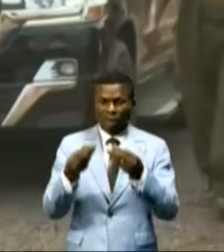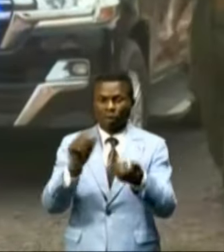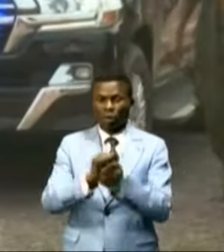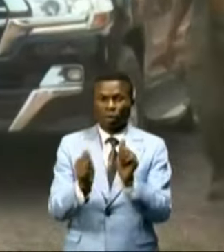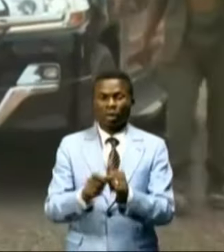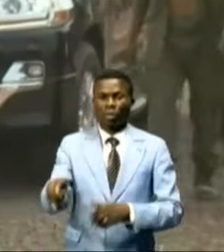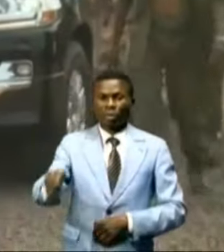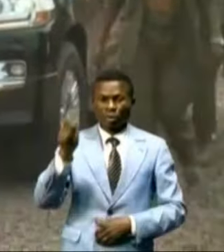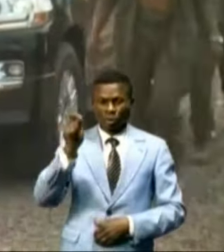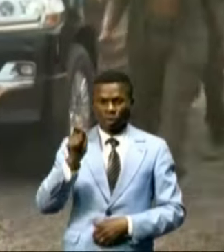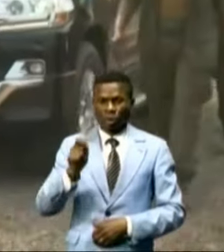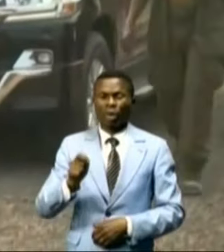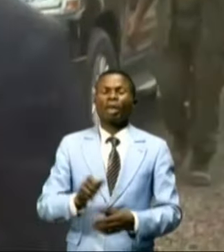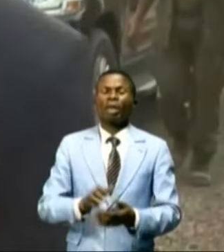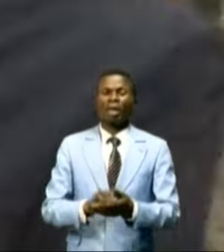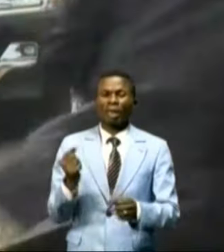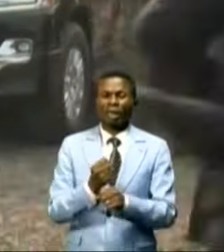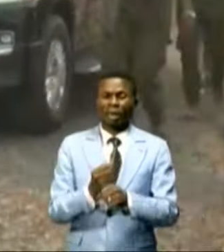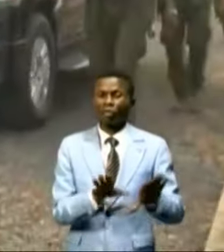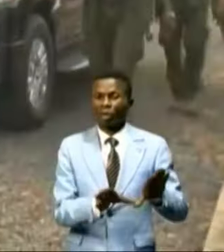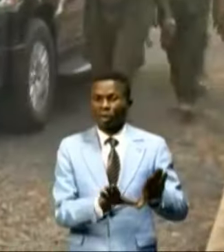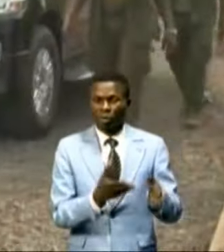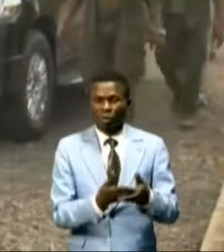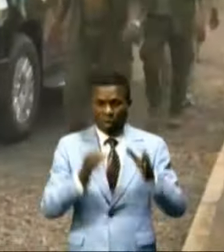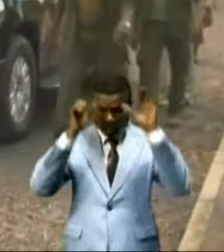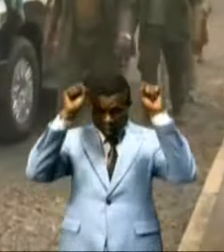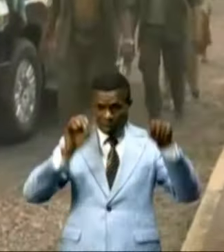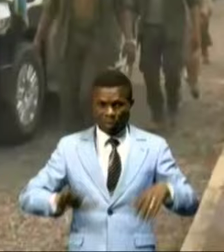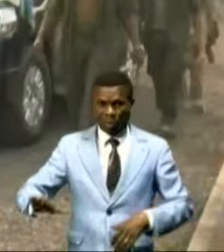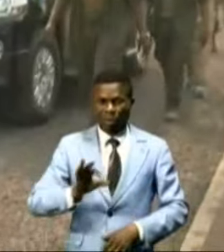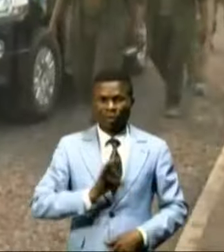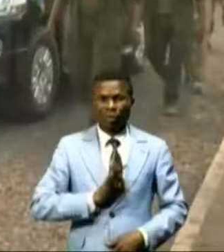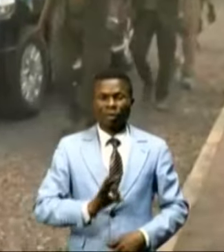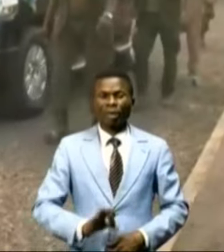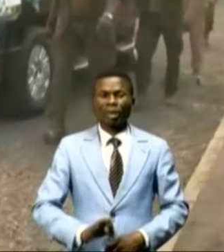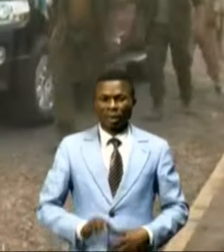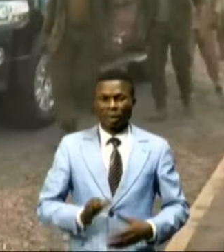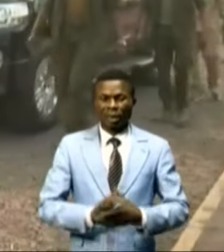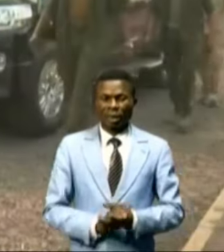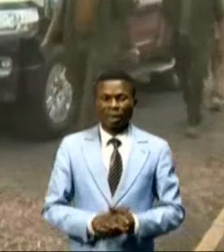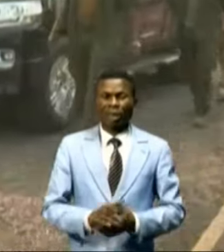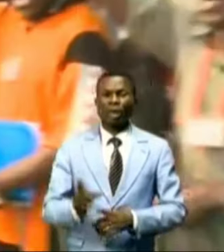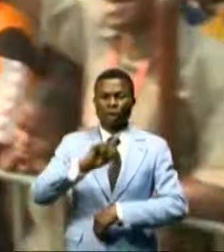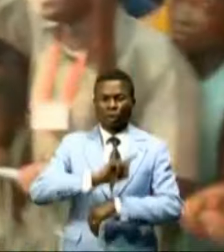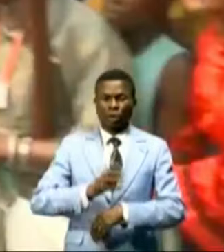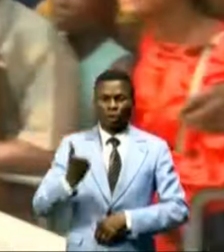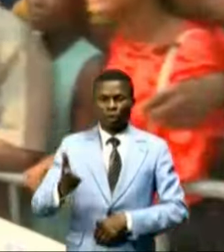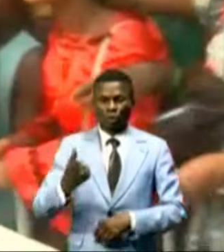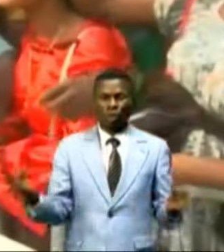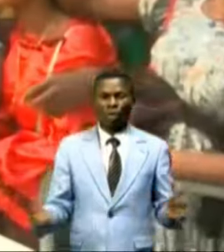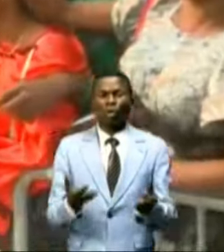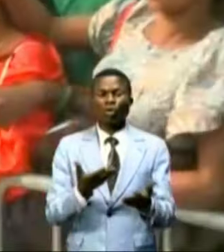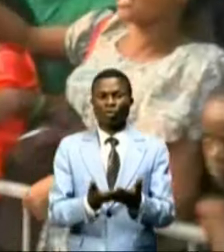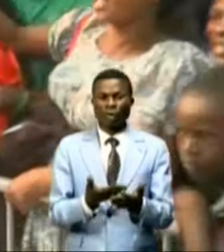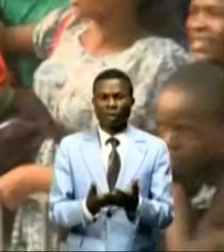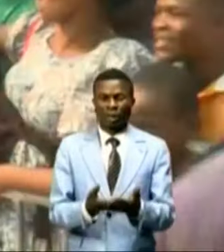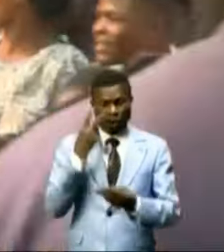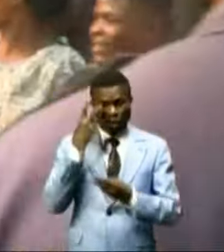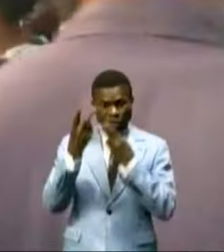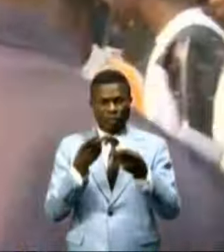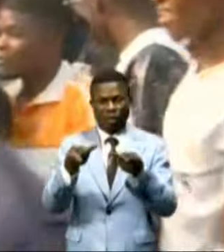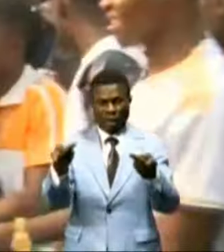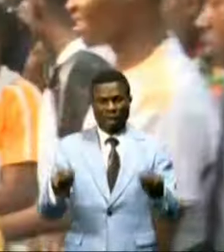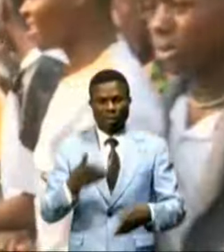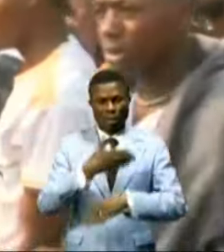et de la pisciculture, le président de la République, Félix-Antoine Tshisekedi Tshilombo, a saisi l'occasion de cette célébration pour visiter ce